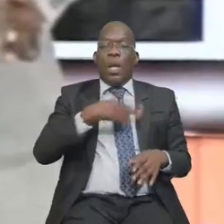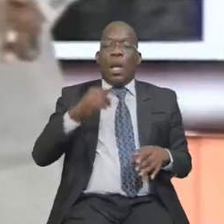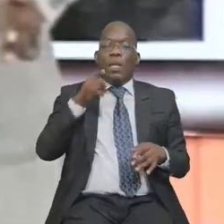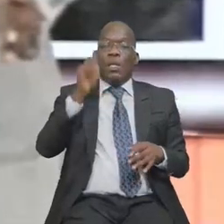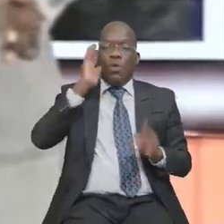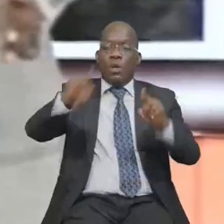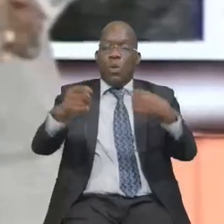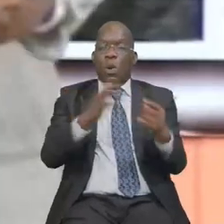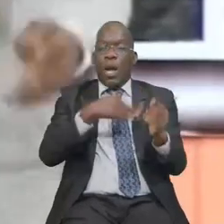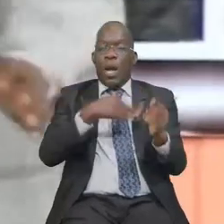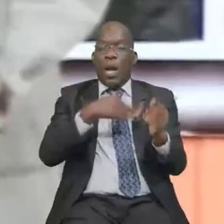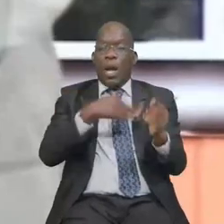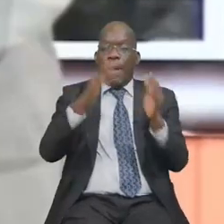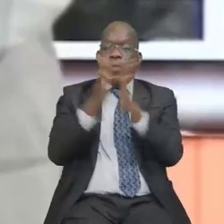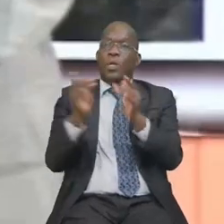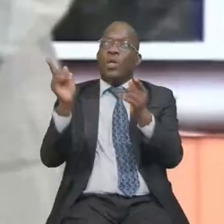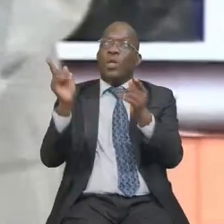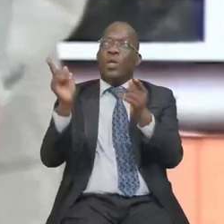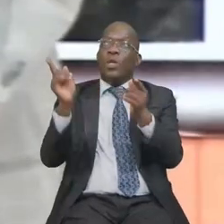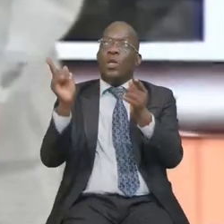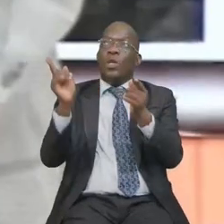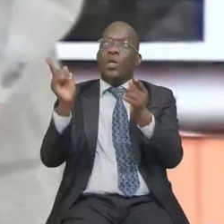vous exaucerai.